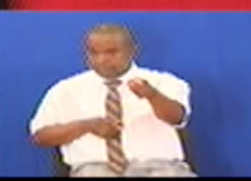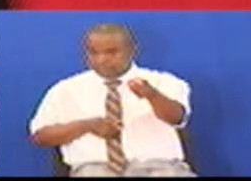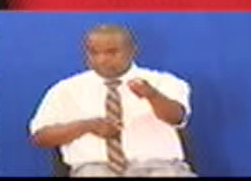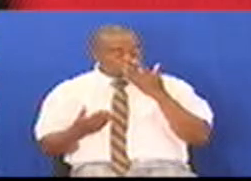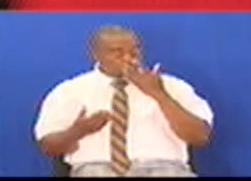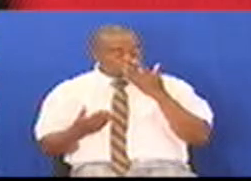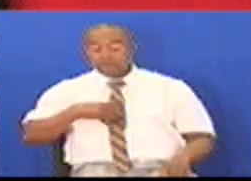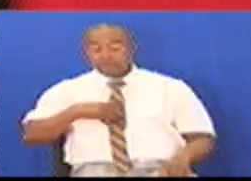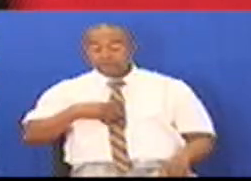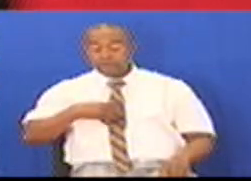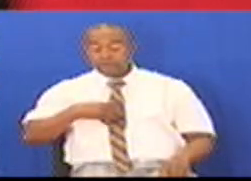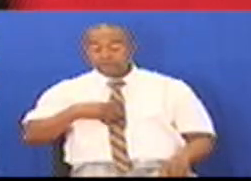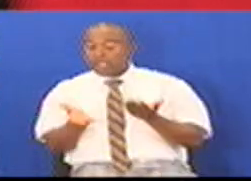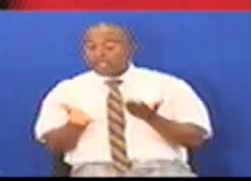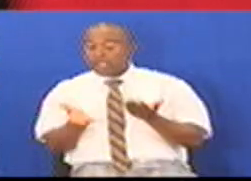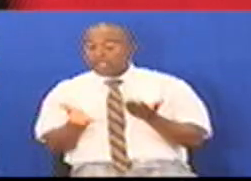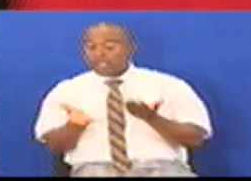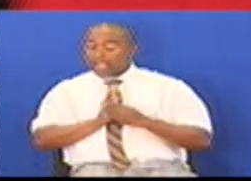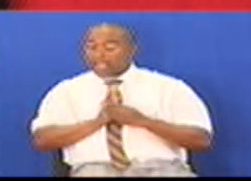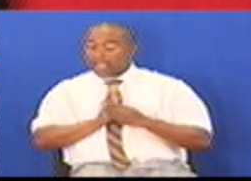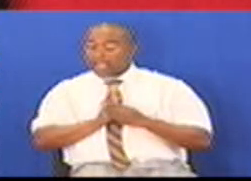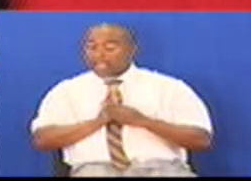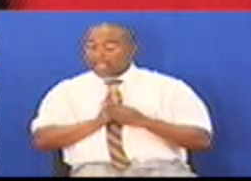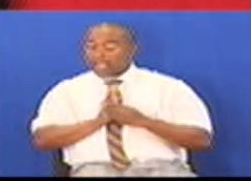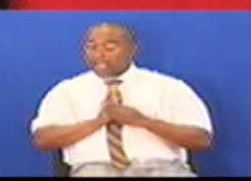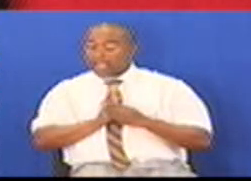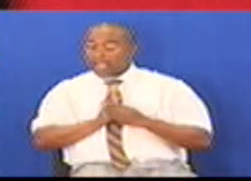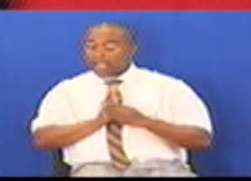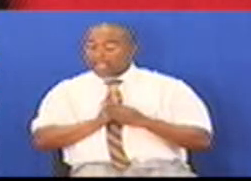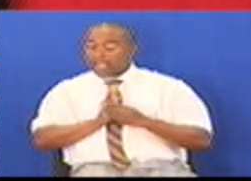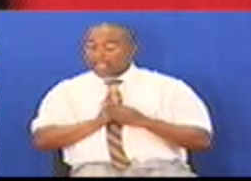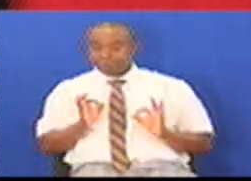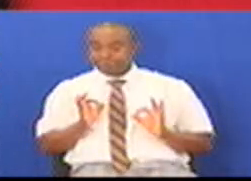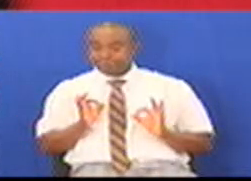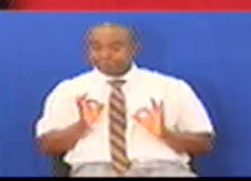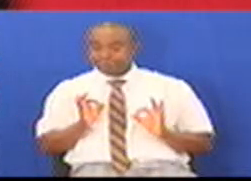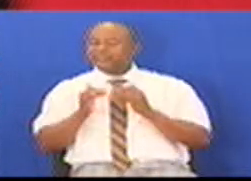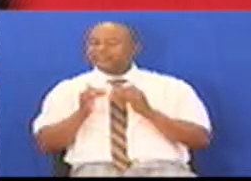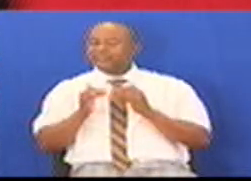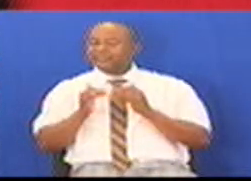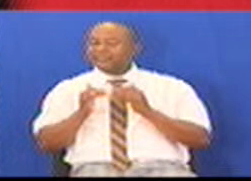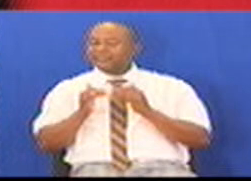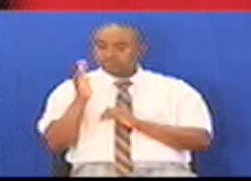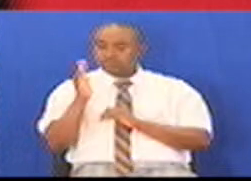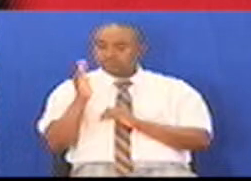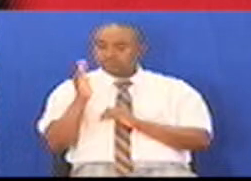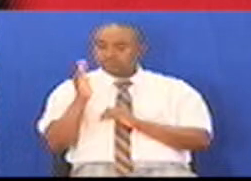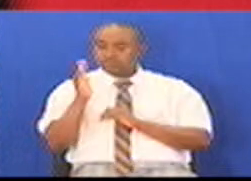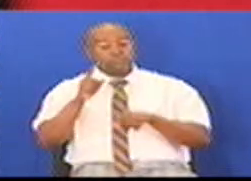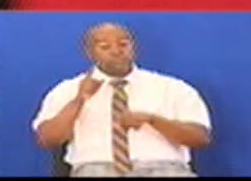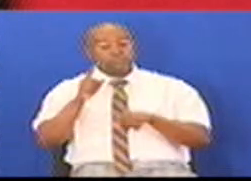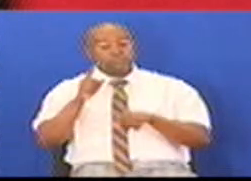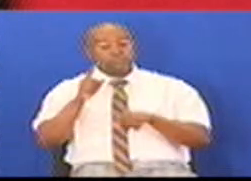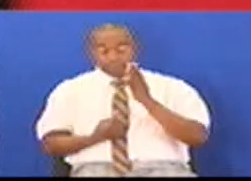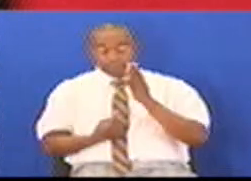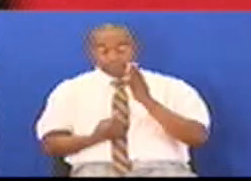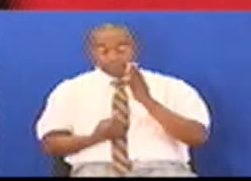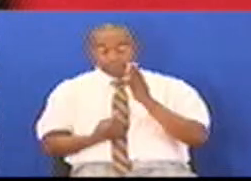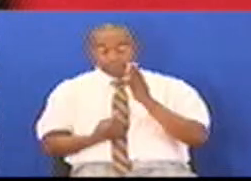ambavyo ameliongoza taifa kwa umahiri mkubwa hasa katika janga hili la